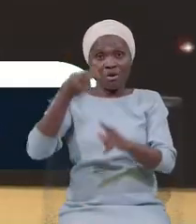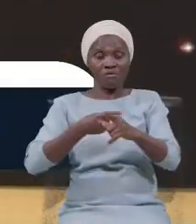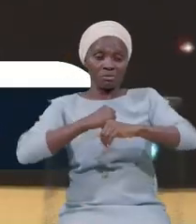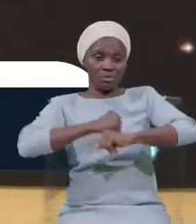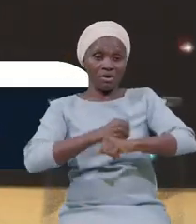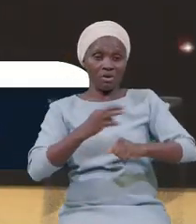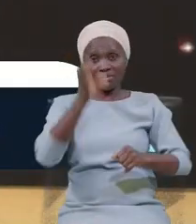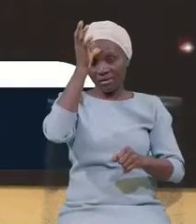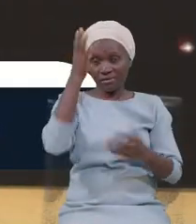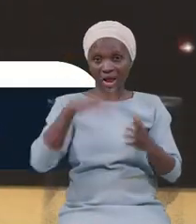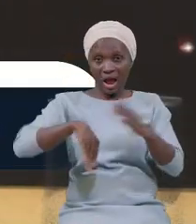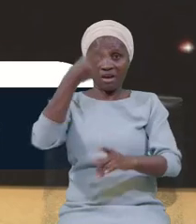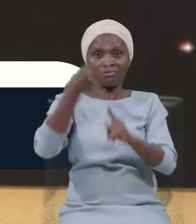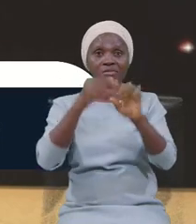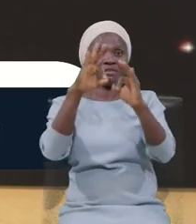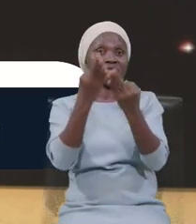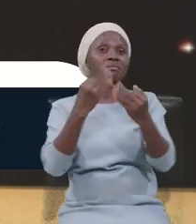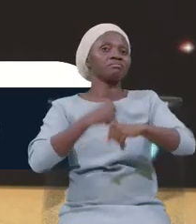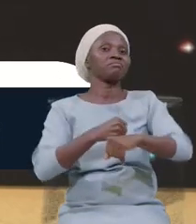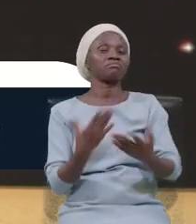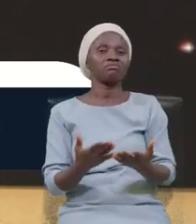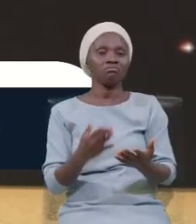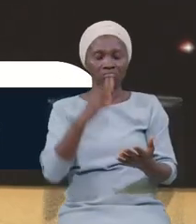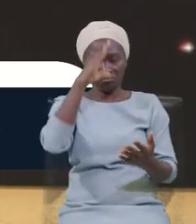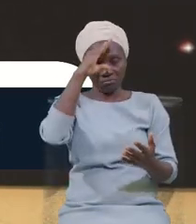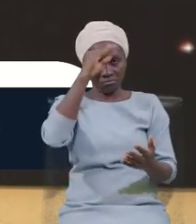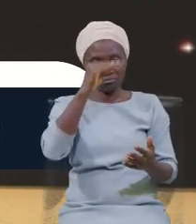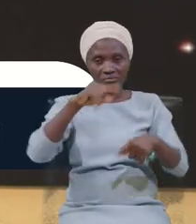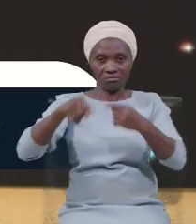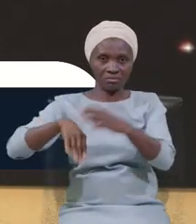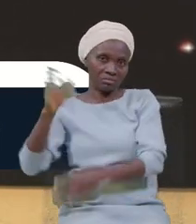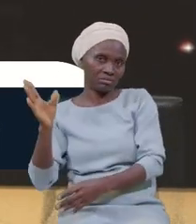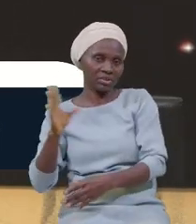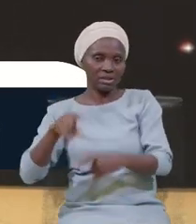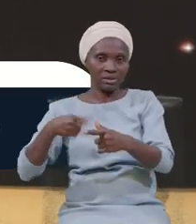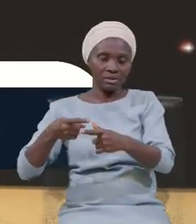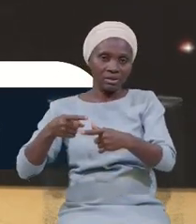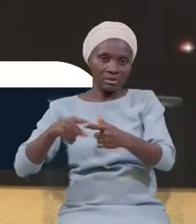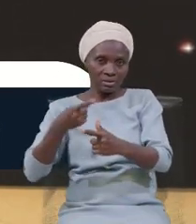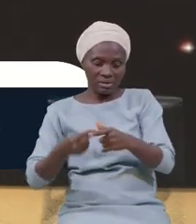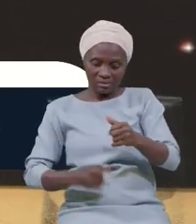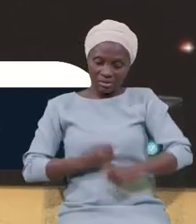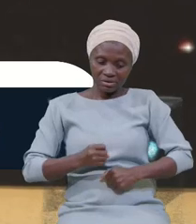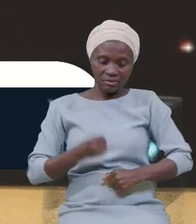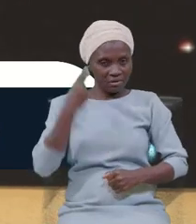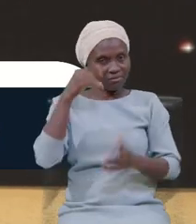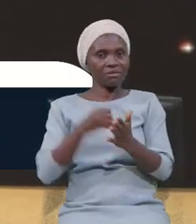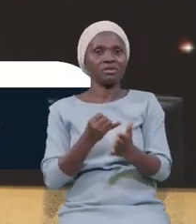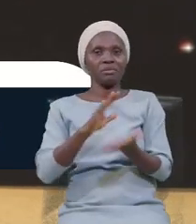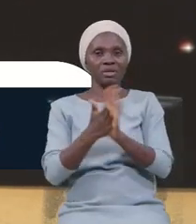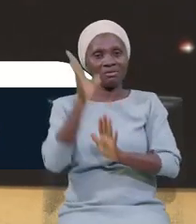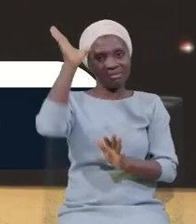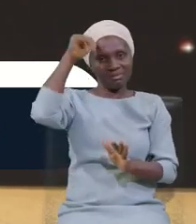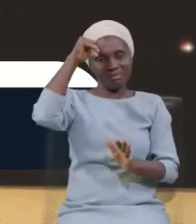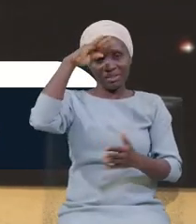de son père et de la famille. Il était parti, il a souffert pour cela, il est devenu un fils prodigue. Mais